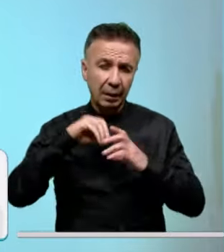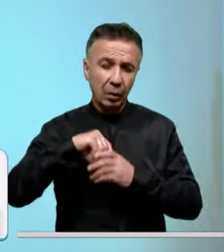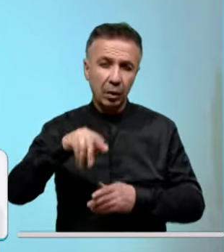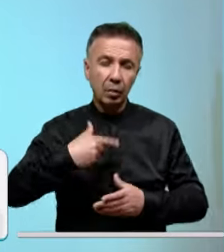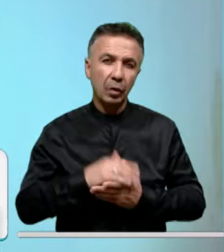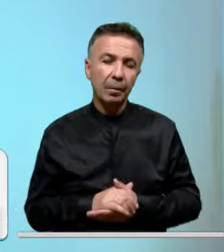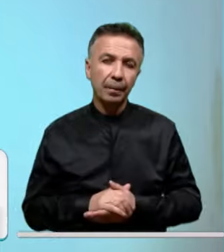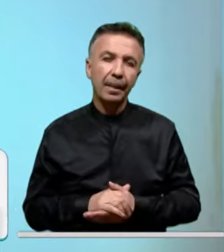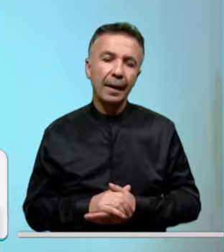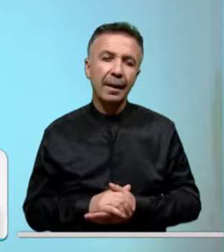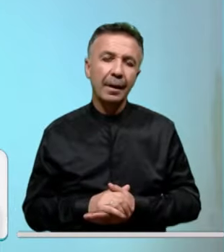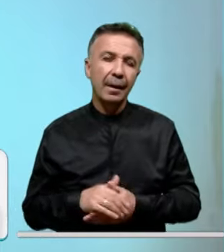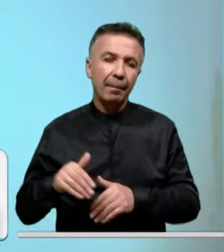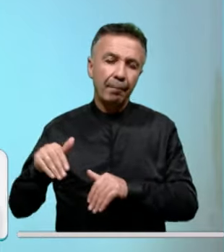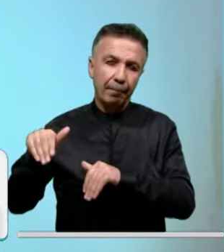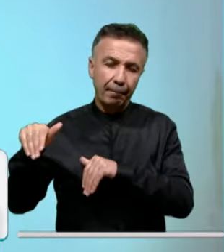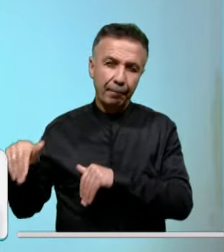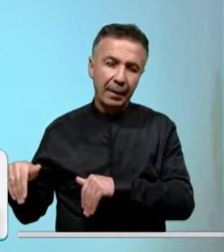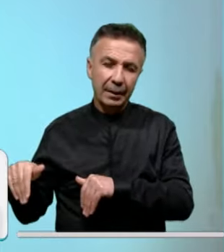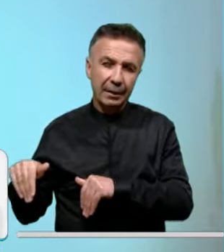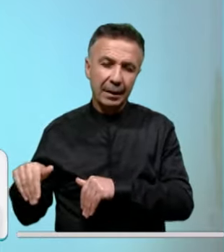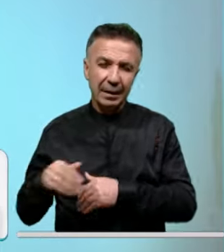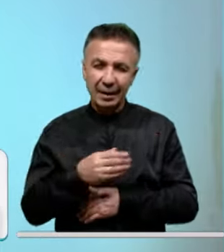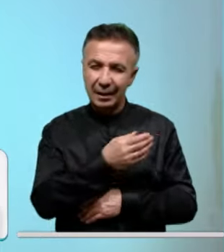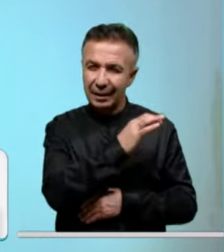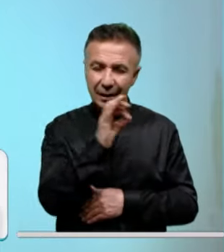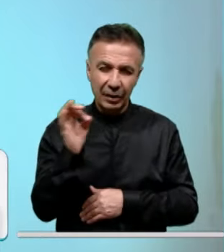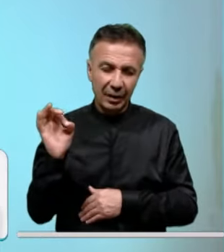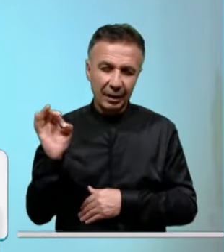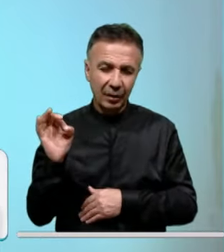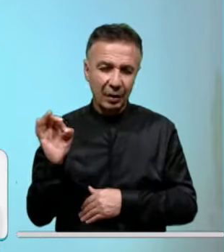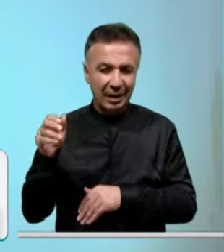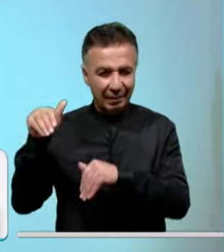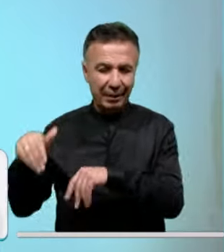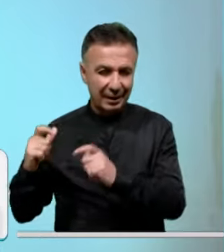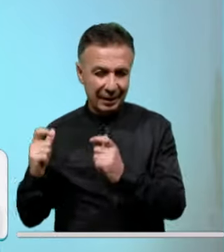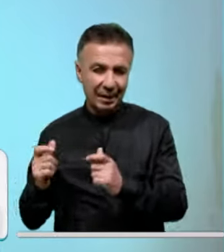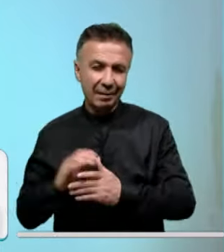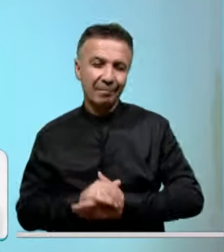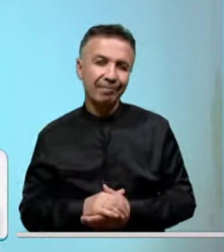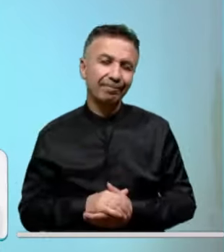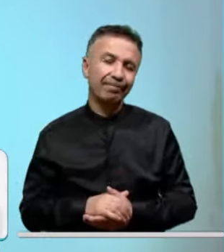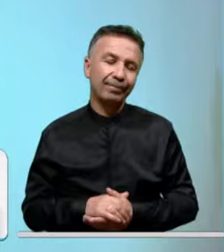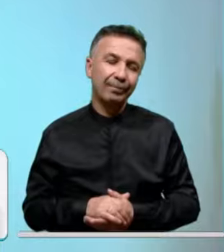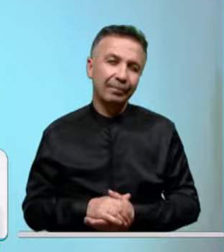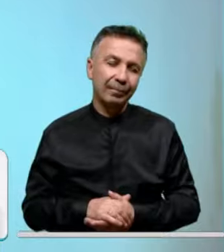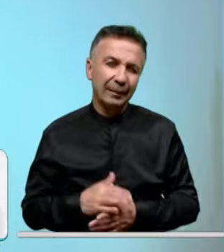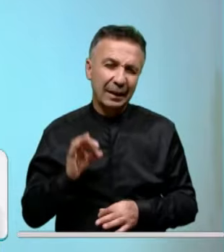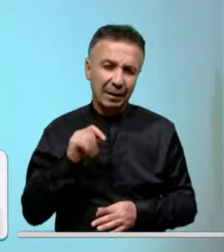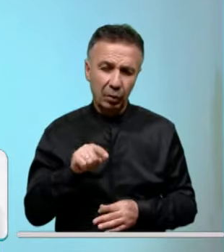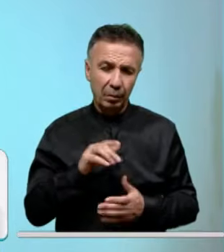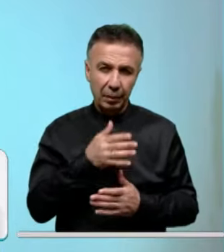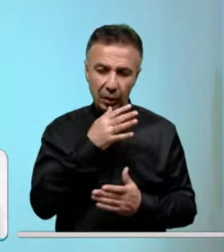mezar başlarına, şimdi şehirlerde en yeşil yerler mezarlıklar kaldı. Maalesef. Maalesef. İnsanımız bunu